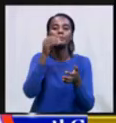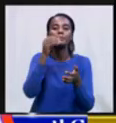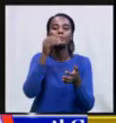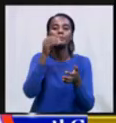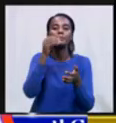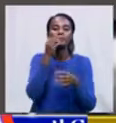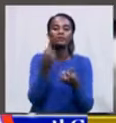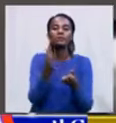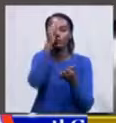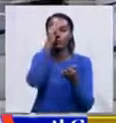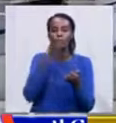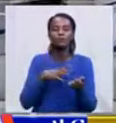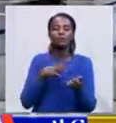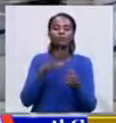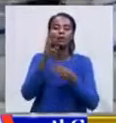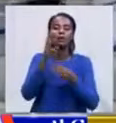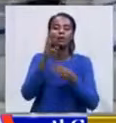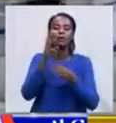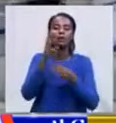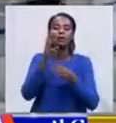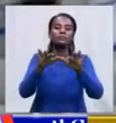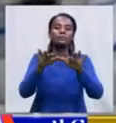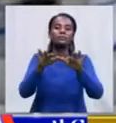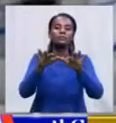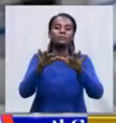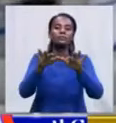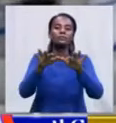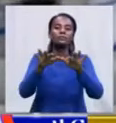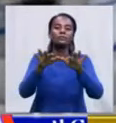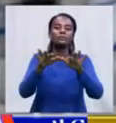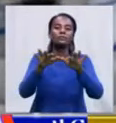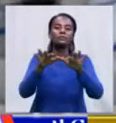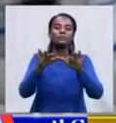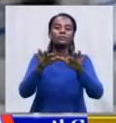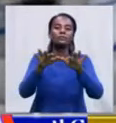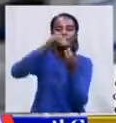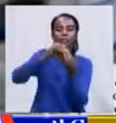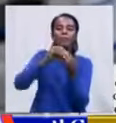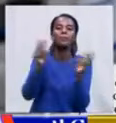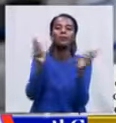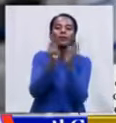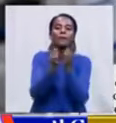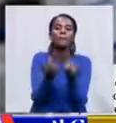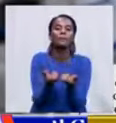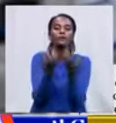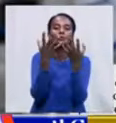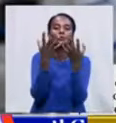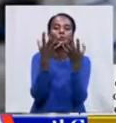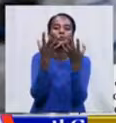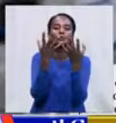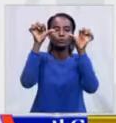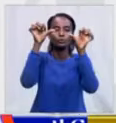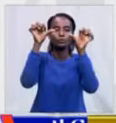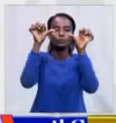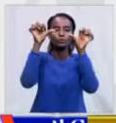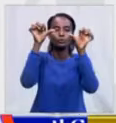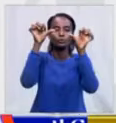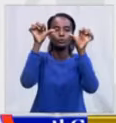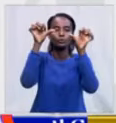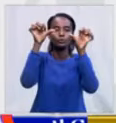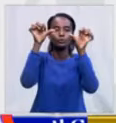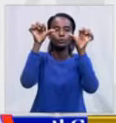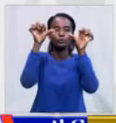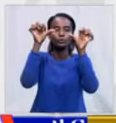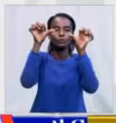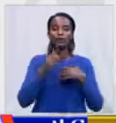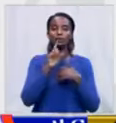በተመገቡ ሰዎች አማካኝነት ለዓለም ተዳርሷል የሚል ግምትን ታዋቂ ሳይንቲስቶች ጭምር በየመገናኛ ብዙሃን ሲገልጹ ቆይተዋል። መነሻው ከእንስሳት